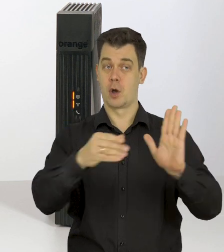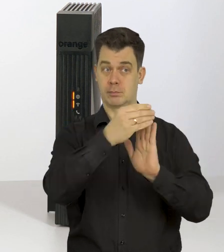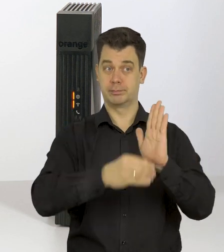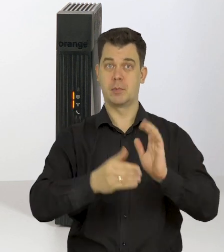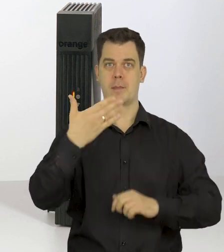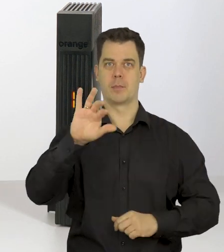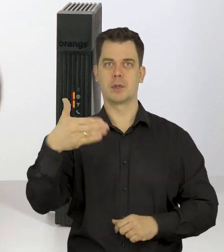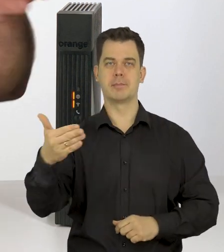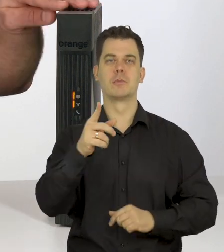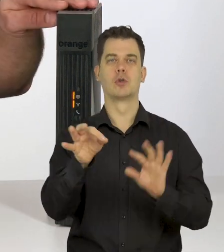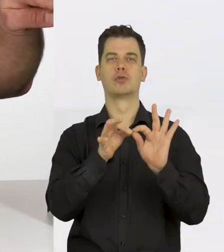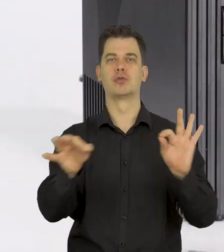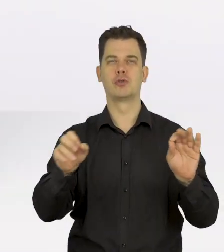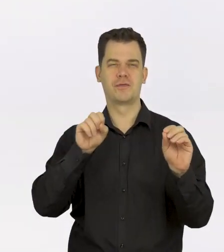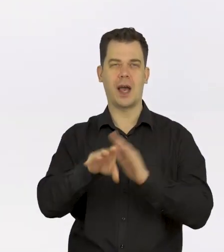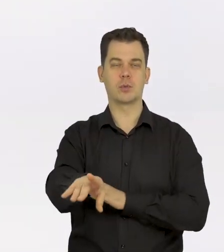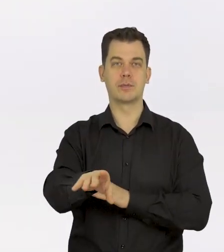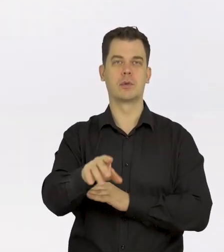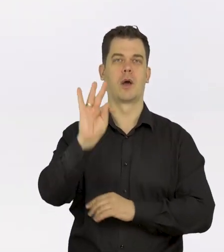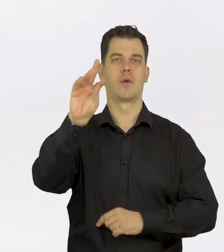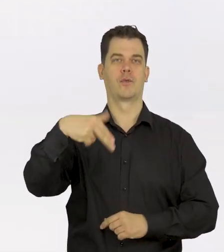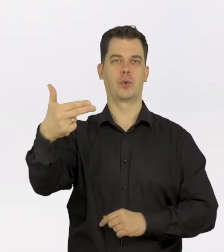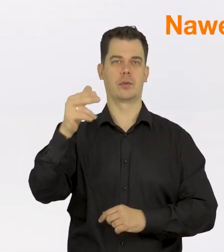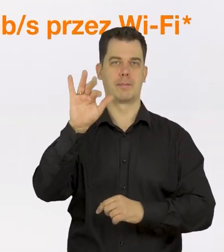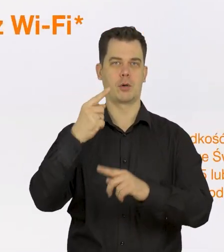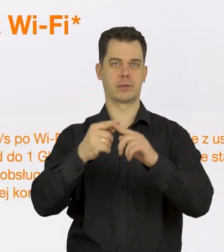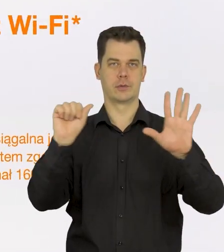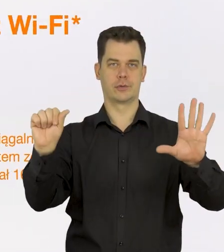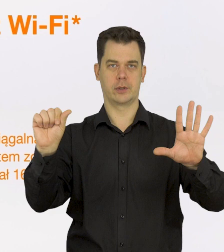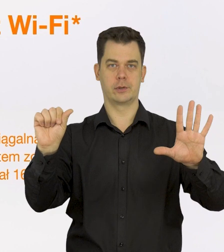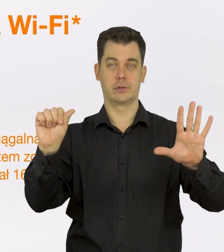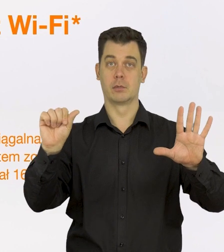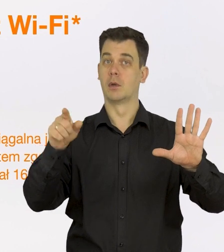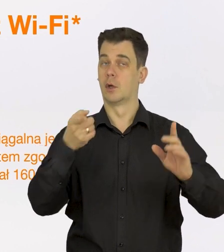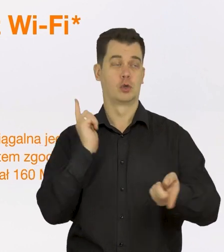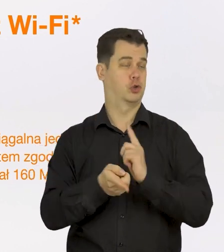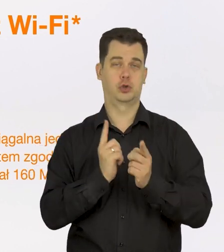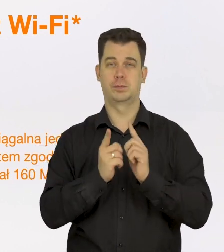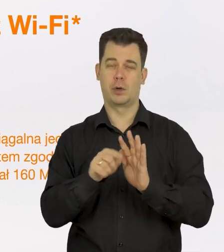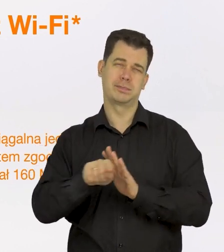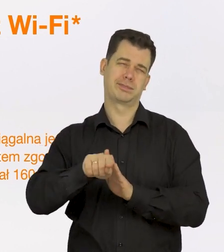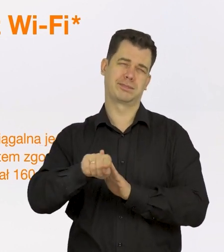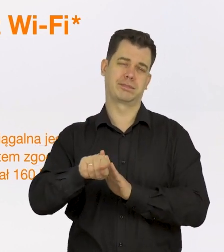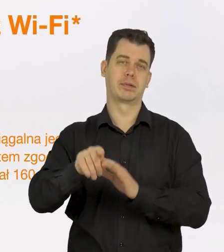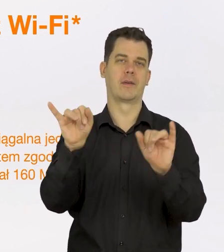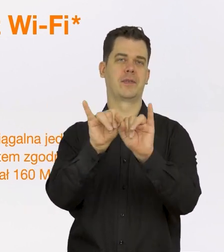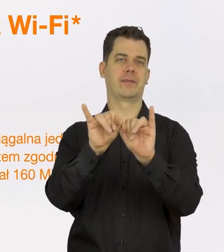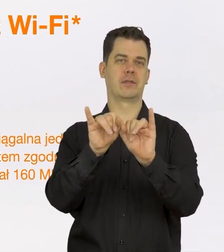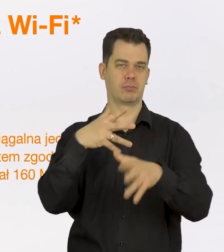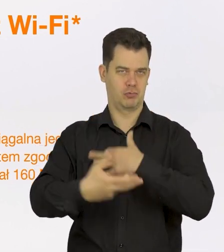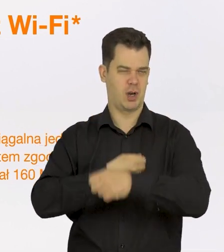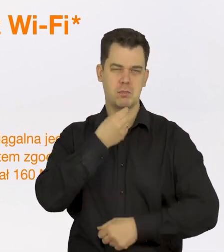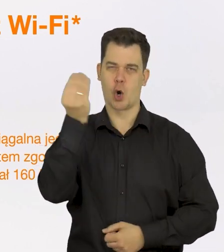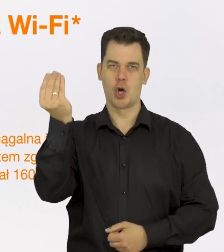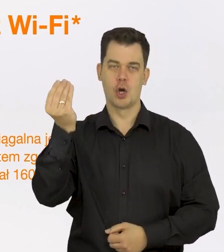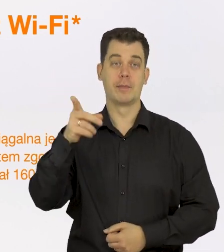usługi Orange Światłowód Fanbox 6. Fanbox 6 zapewnia szybsze i płynniejsze działanie Wi-Fi, w